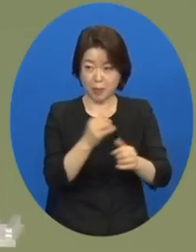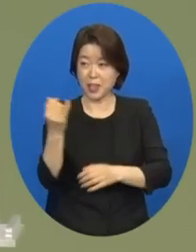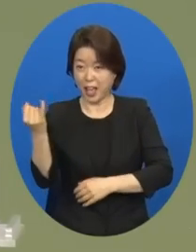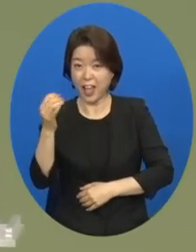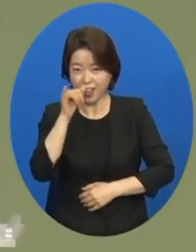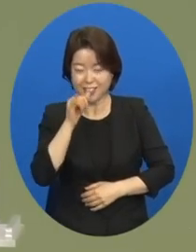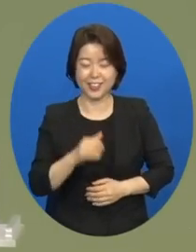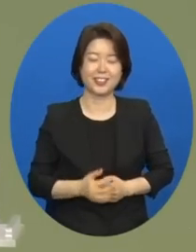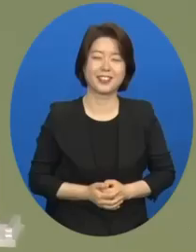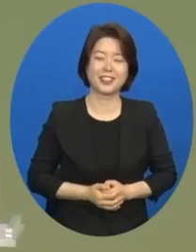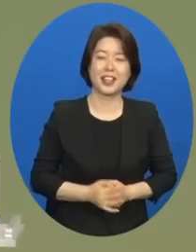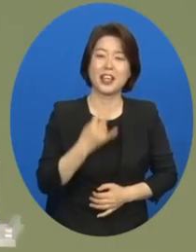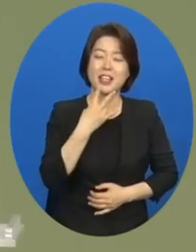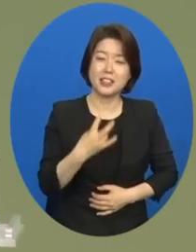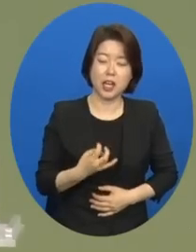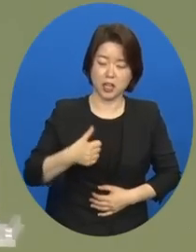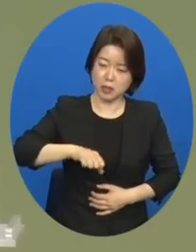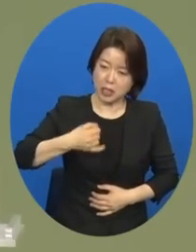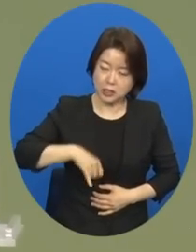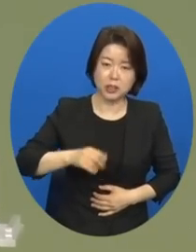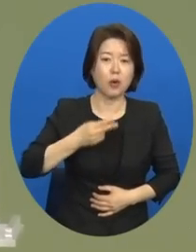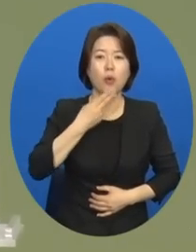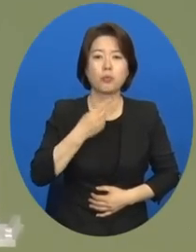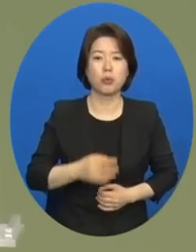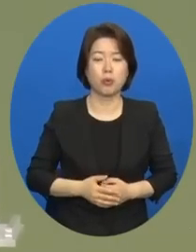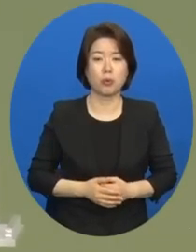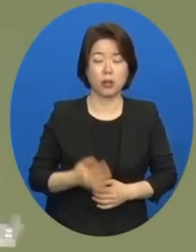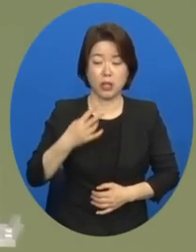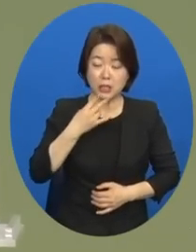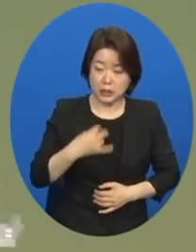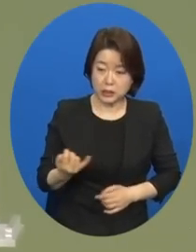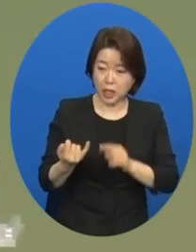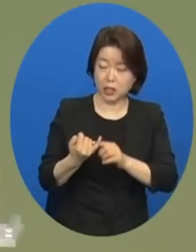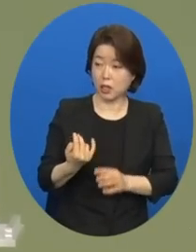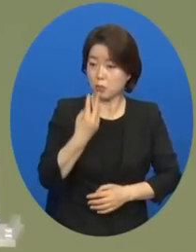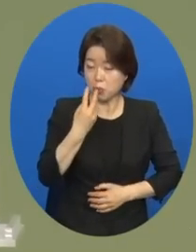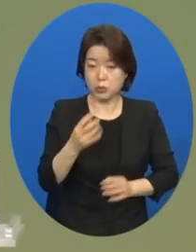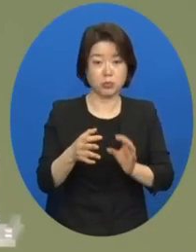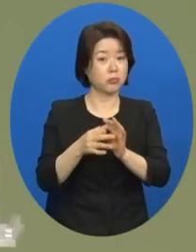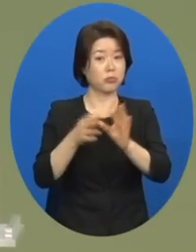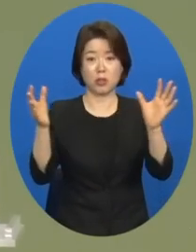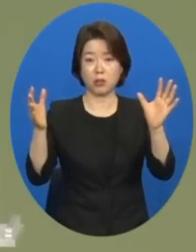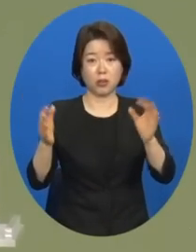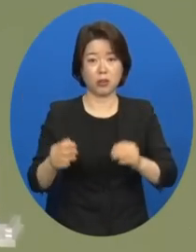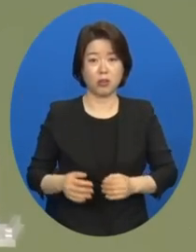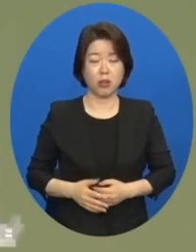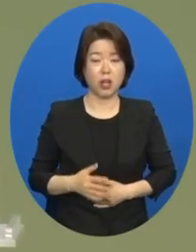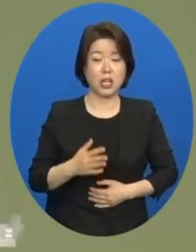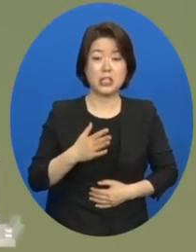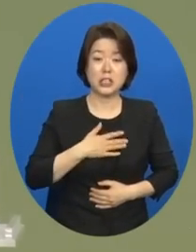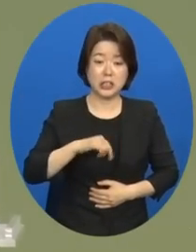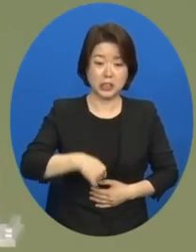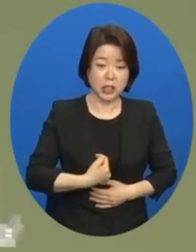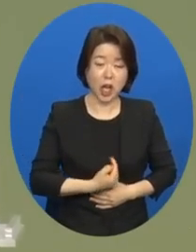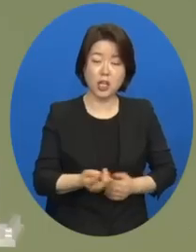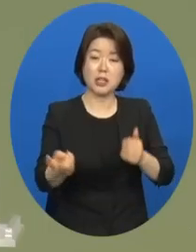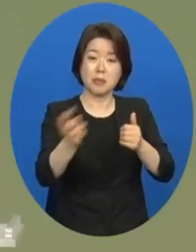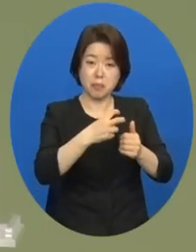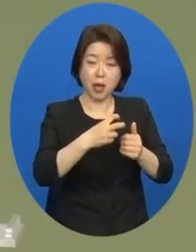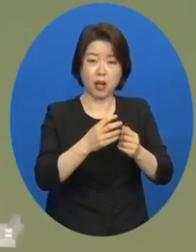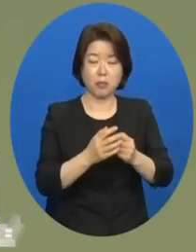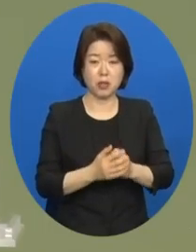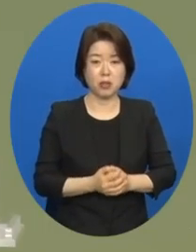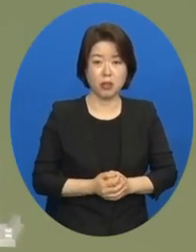없는데 사람의 목숨 따위는 안중에도 없고 자신들을 배반한 조카를 왜 지금 생명을